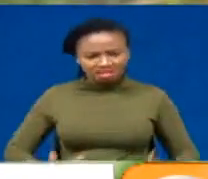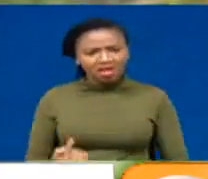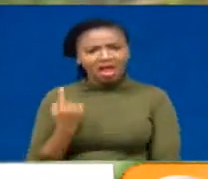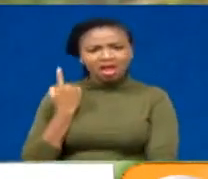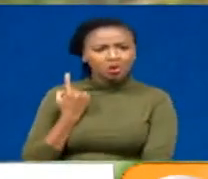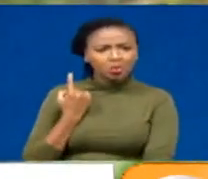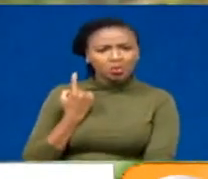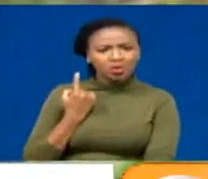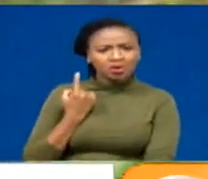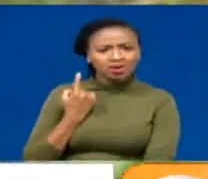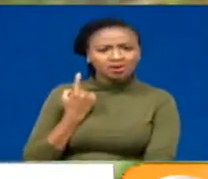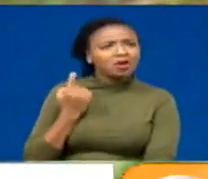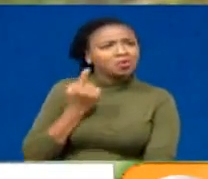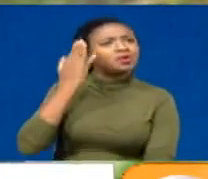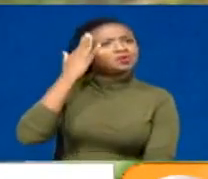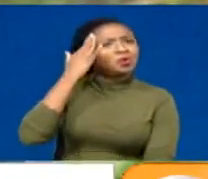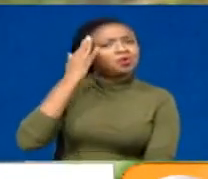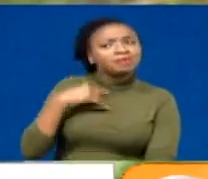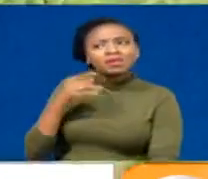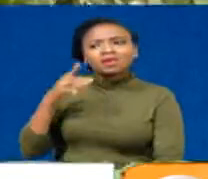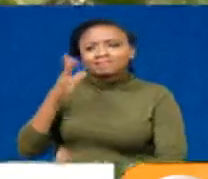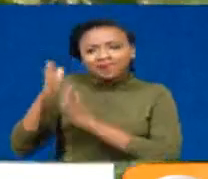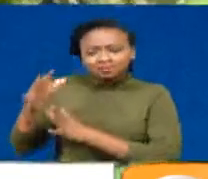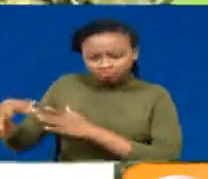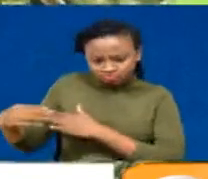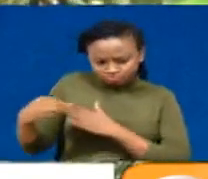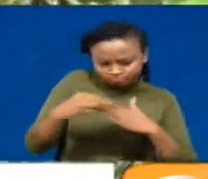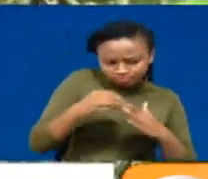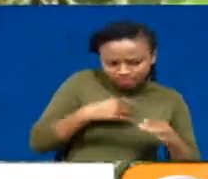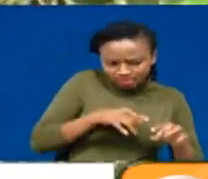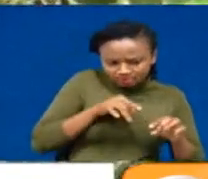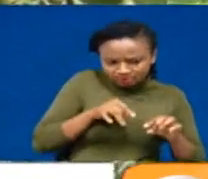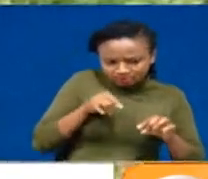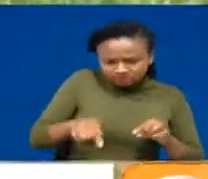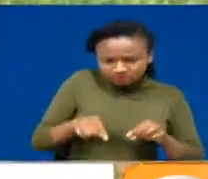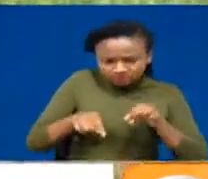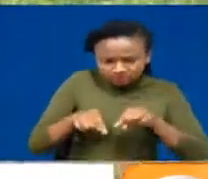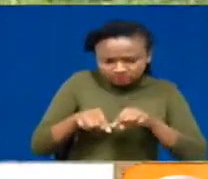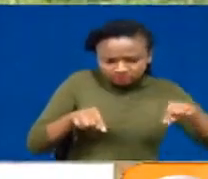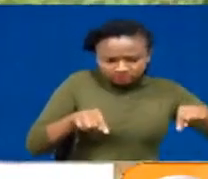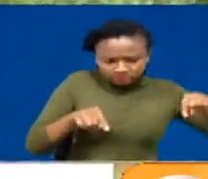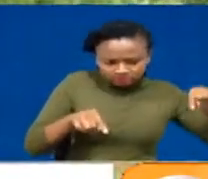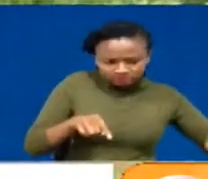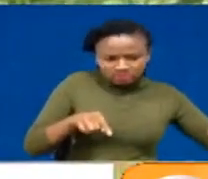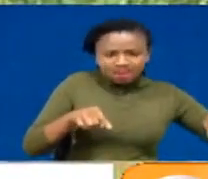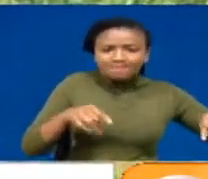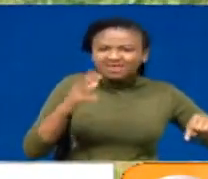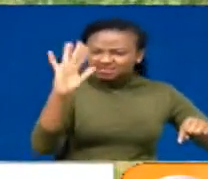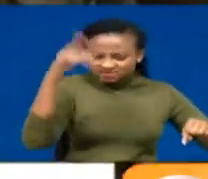Mimi bora tu nimechua, nimeambia mtu anipimie, uniambie ni hapa, alafu tu aniwekee